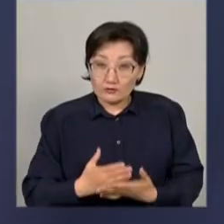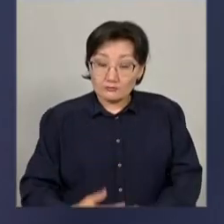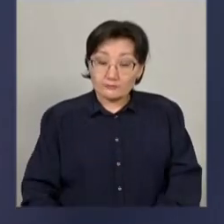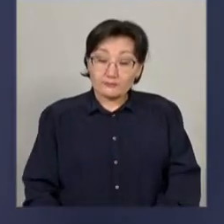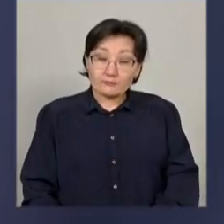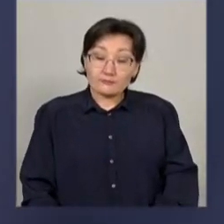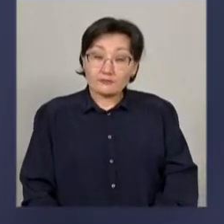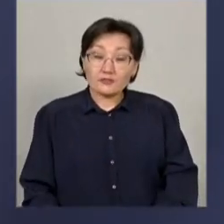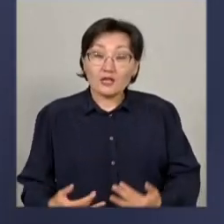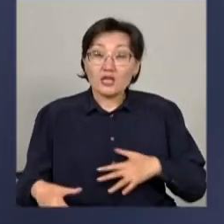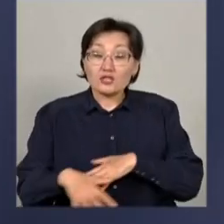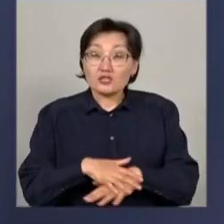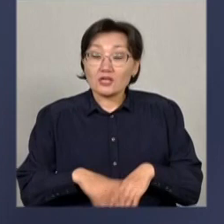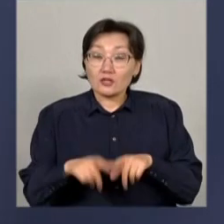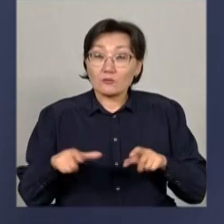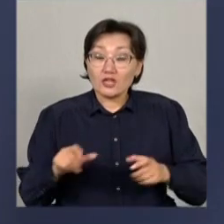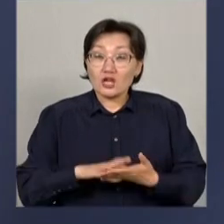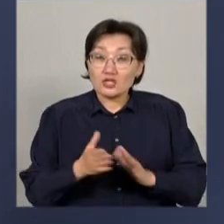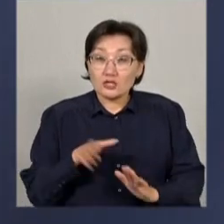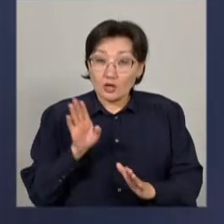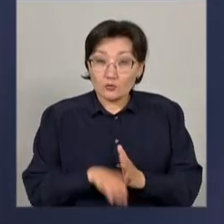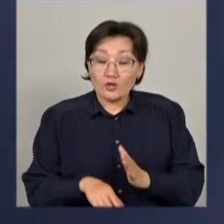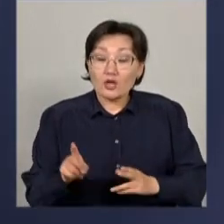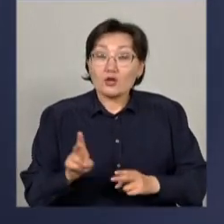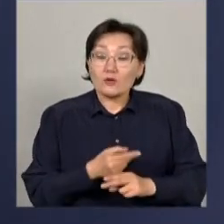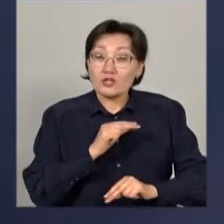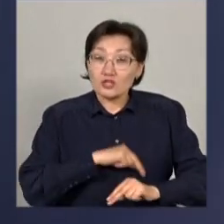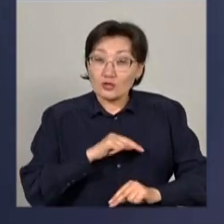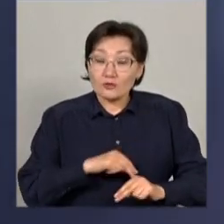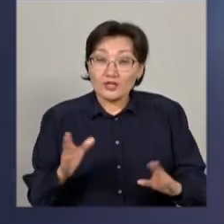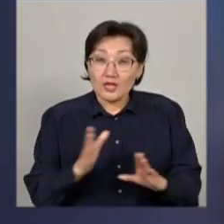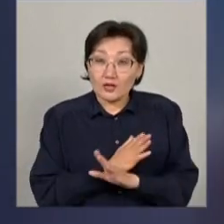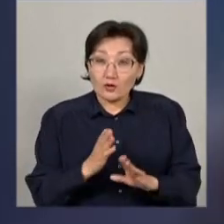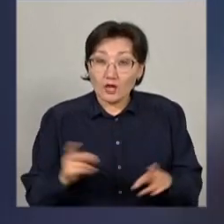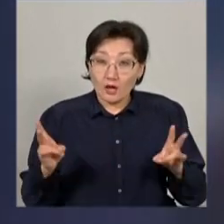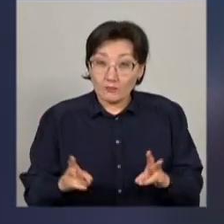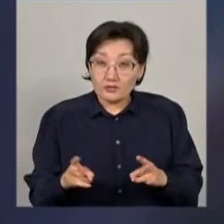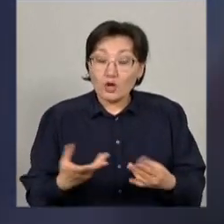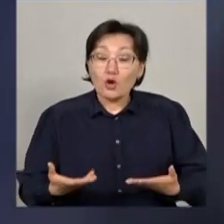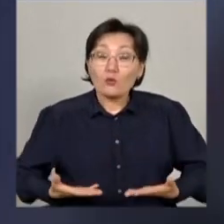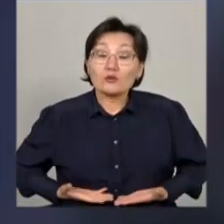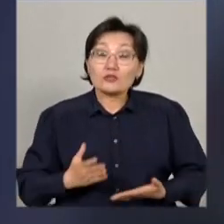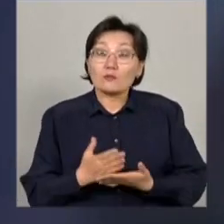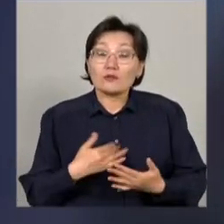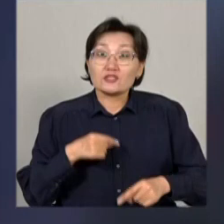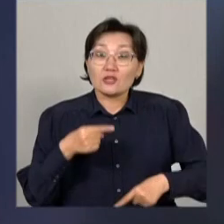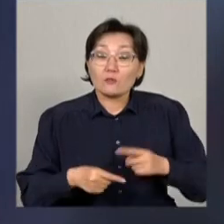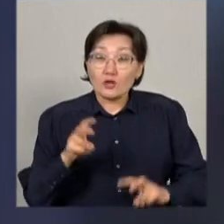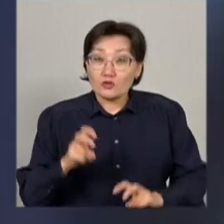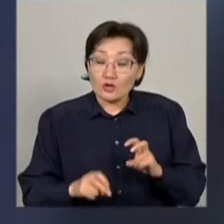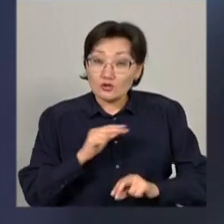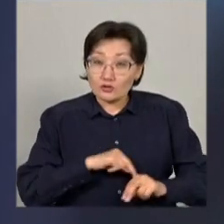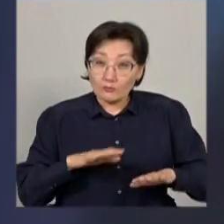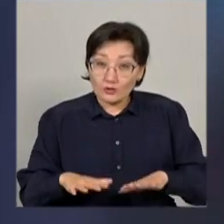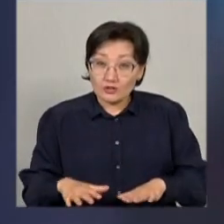Әл жергілікті халық жағдайы жоқ, жұмыс жоқ, уын жұтып азардап шегіп отқан біз халық. Бізге тұрақты өндірістен жұмыс сұраймыз.